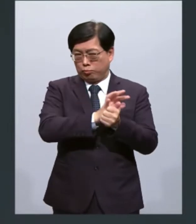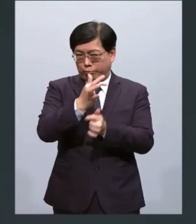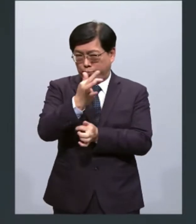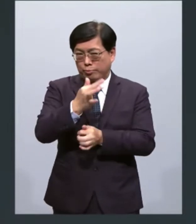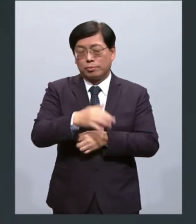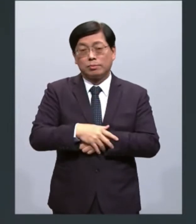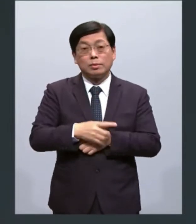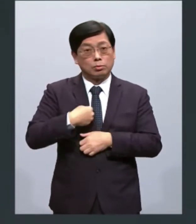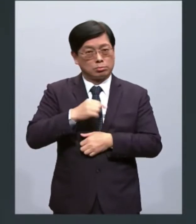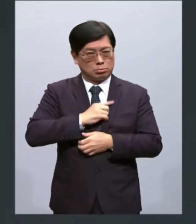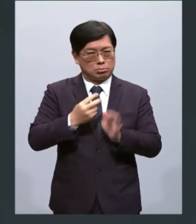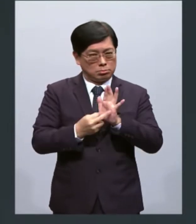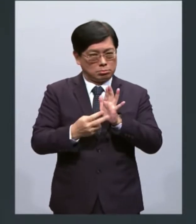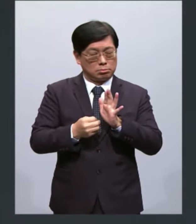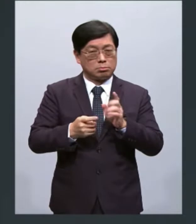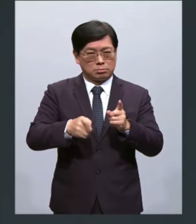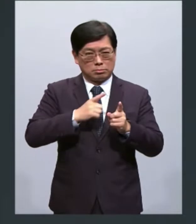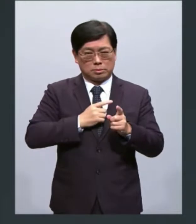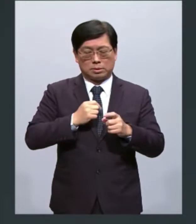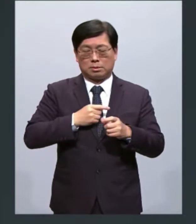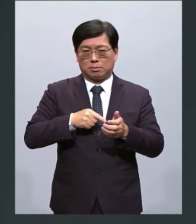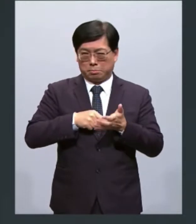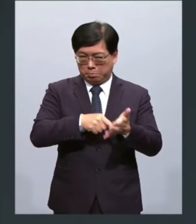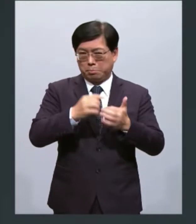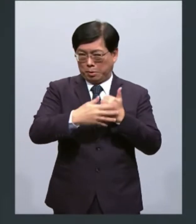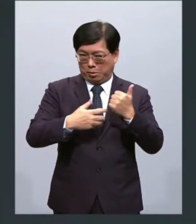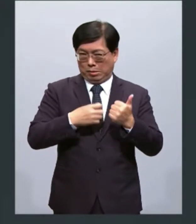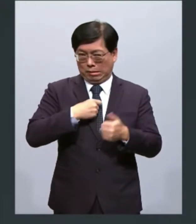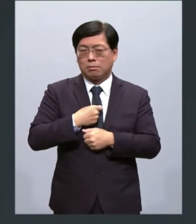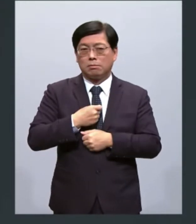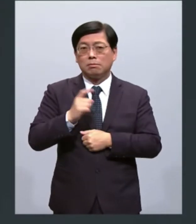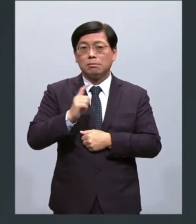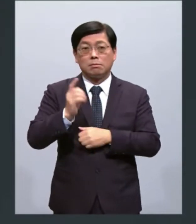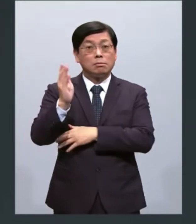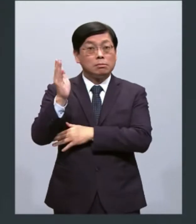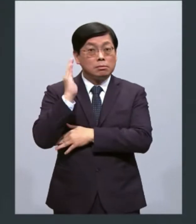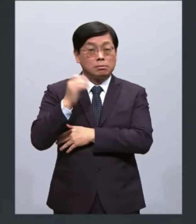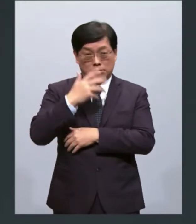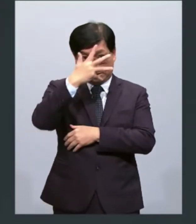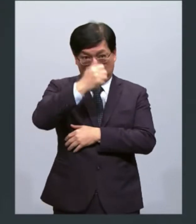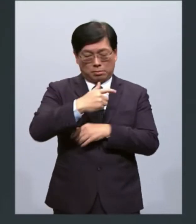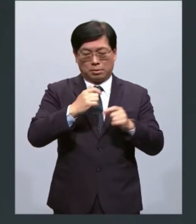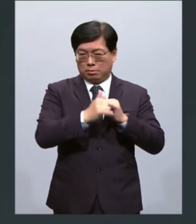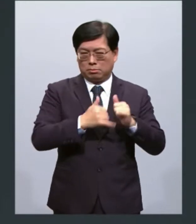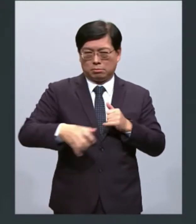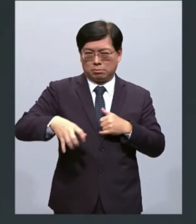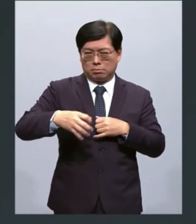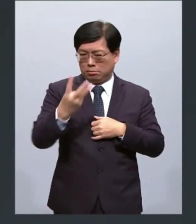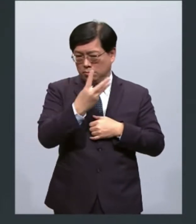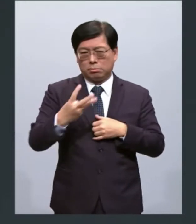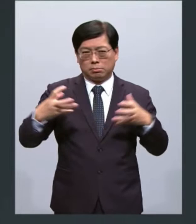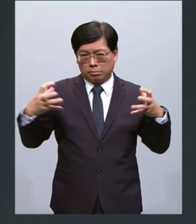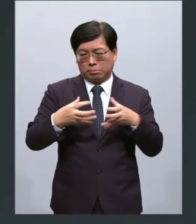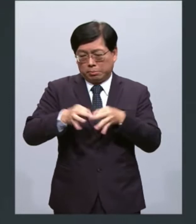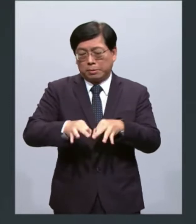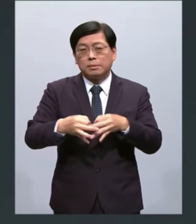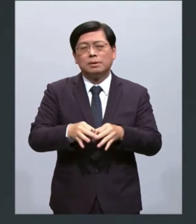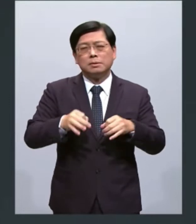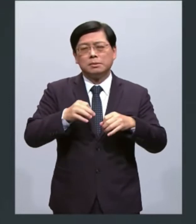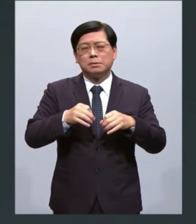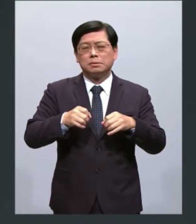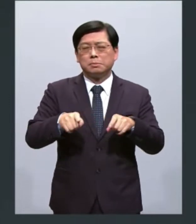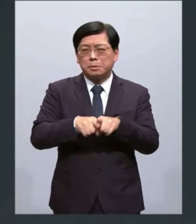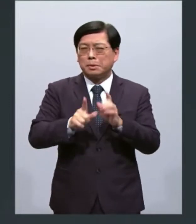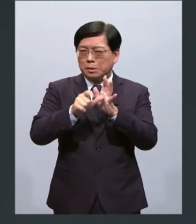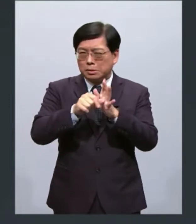张全面推动长照保险，也就是说政府、雇主跟人民共同负担，平常出一点